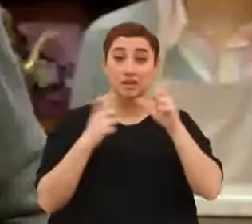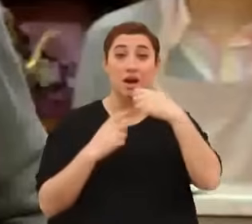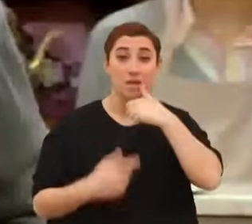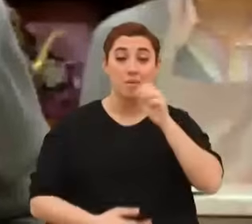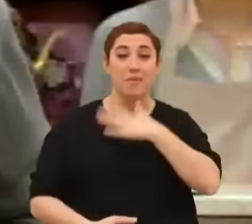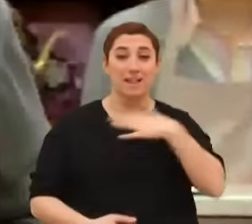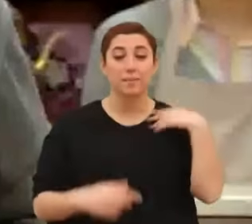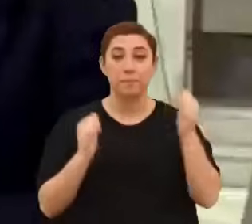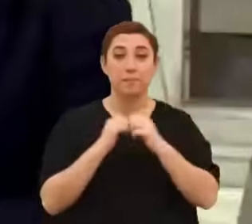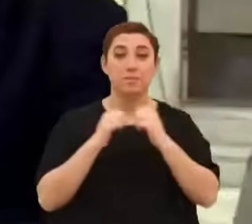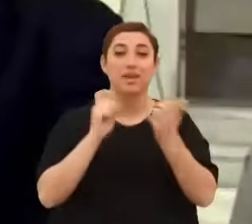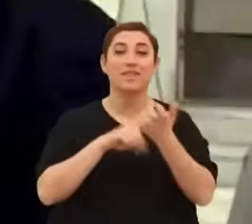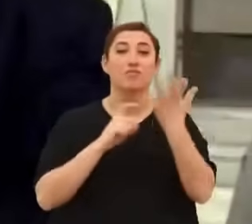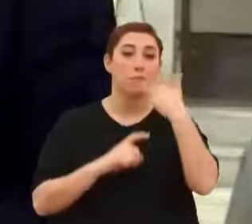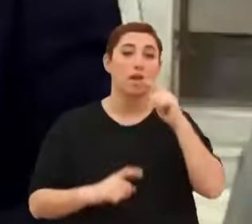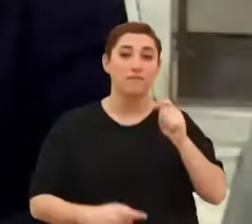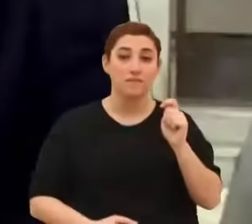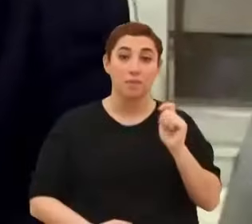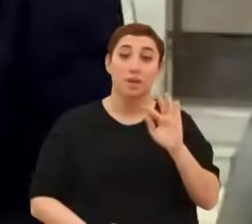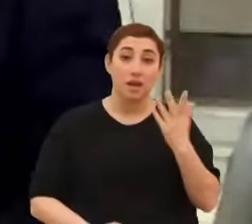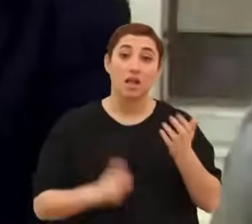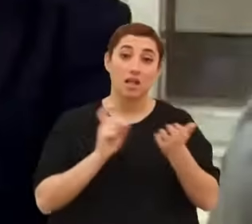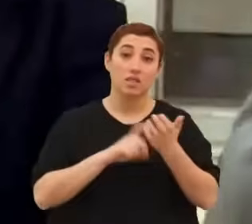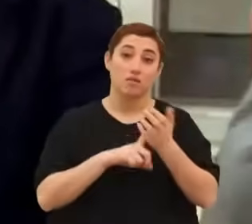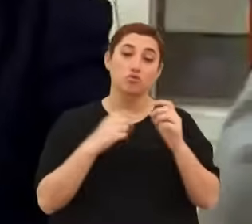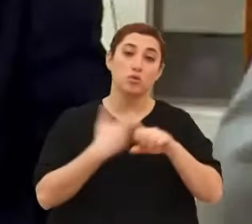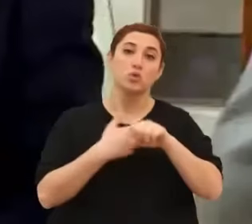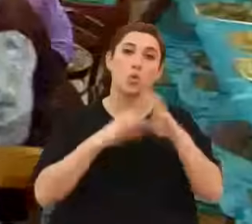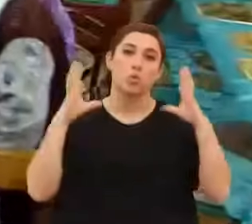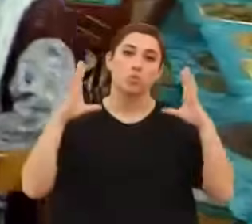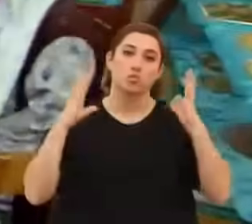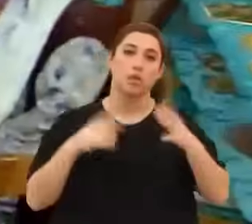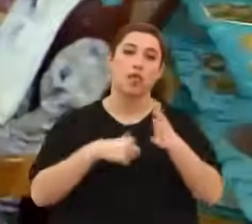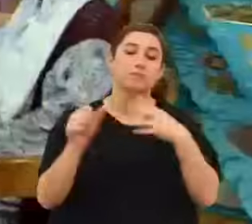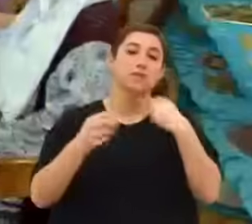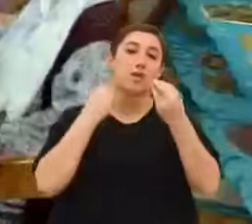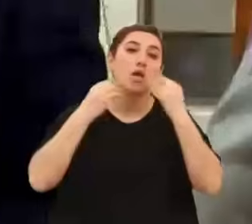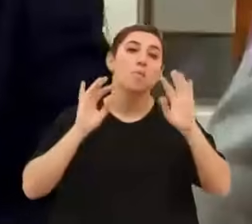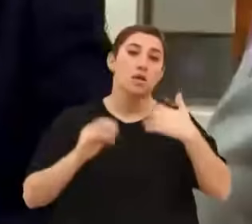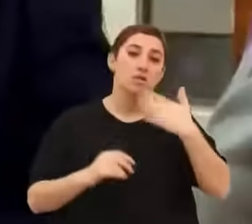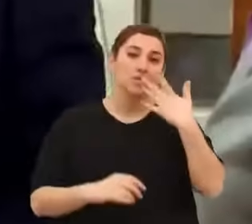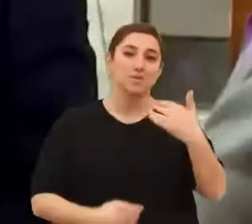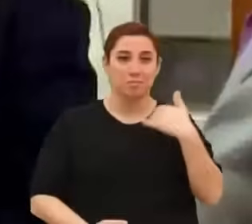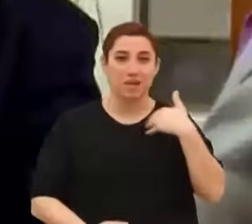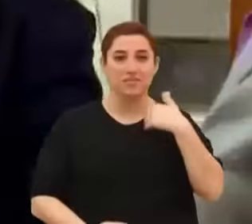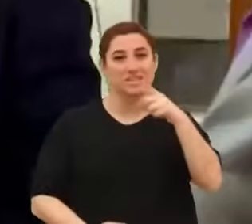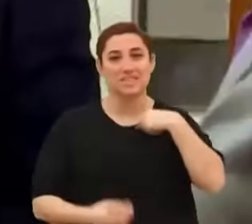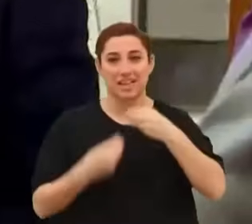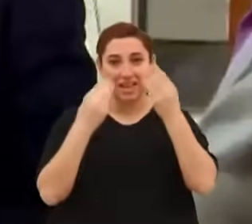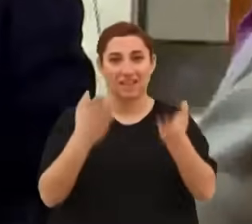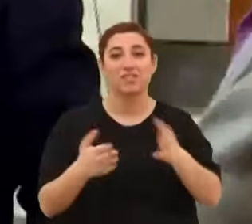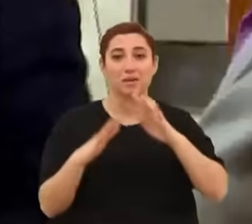abi, annemle beraber tavuklu pilav yaptık. Tavuk da maşallah kocamanmış. Hepsini bitiremeyiz dedik. Ben de sizinle